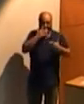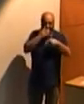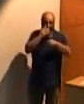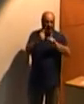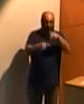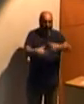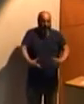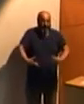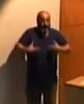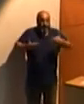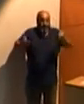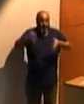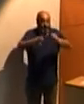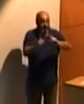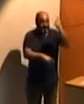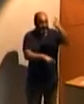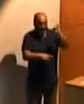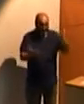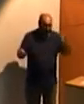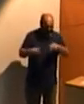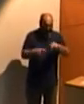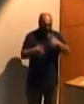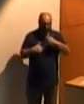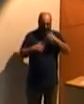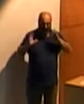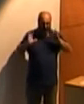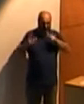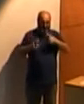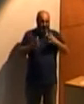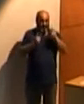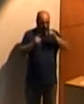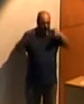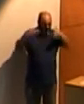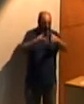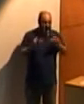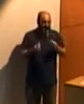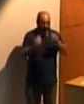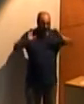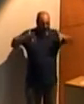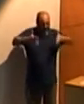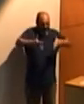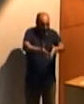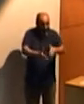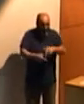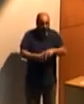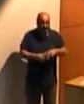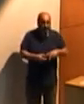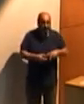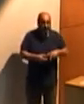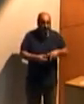cet atelier de la création divine ce réductionnisme de type matérialiste dont j'ai parlé tout à l'heure est ce que c'est une question de